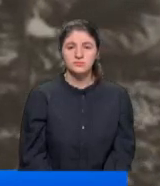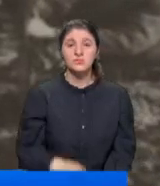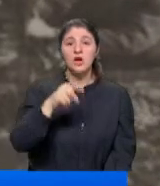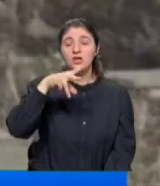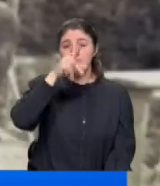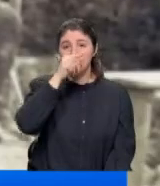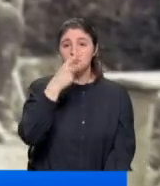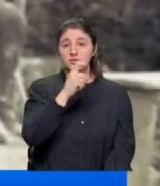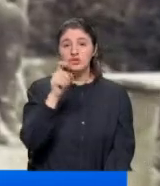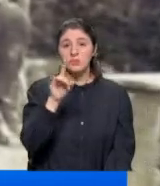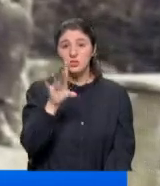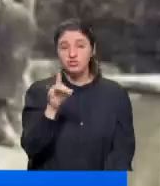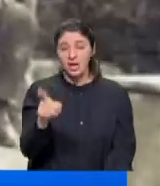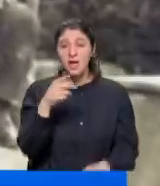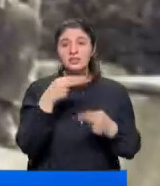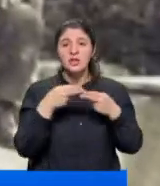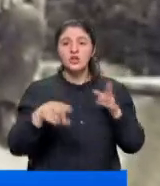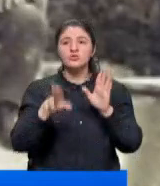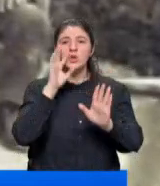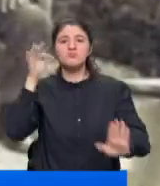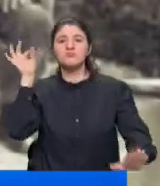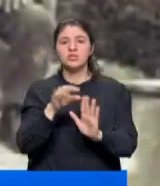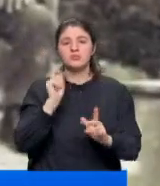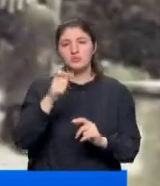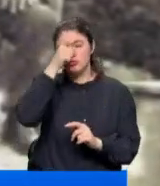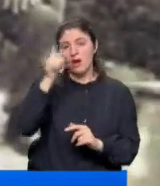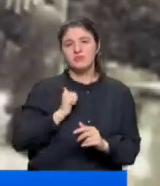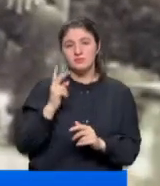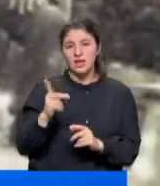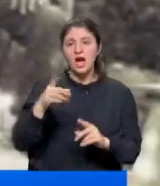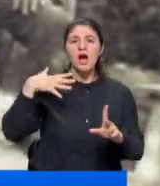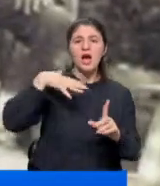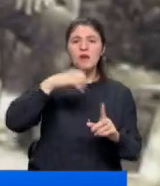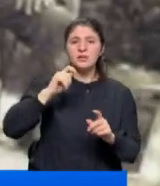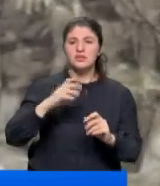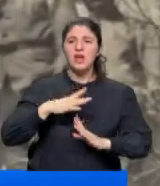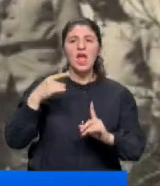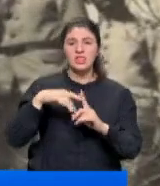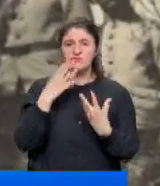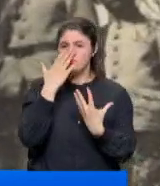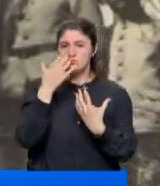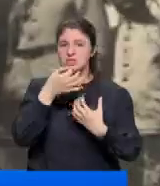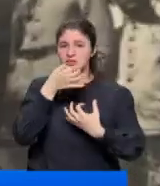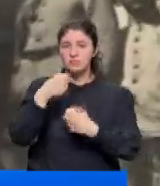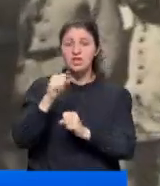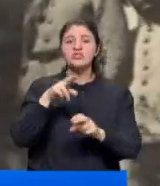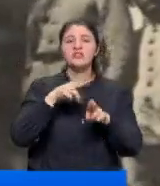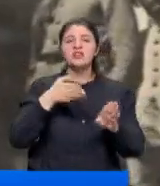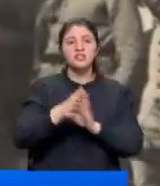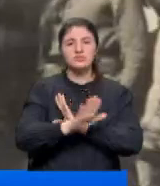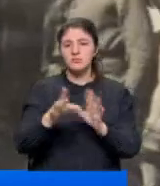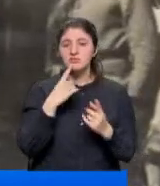18 Mart 1915'te Destana son noktayı koydu Mehmetçik işgalcileri amaçlarına ulaştıramadık Çanakkale'yi